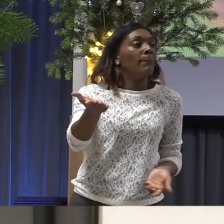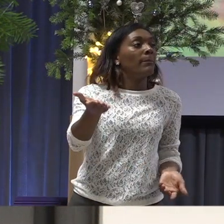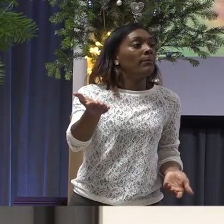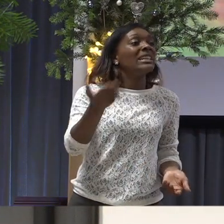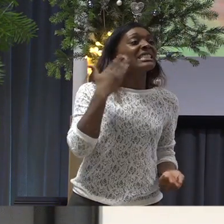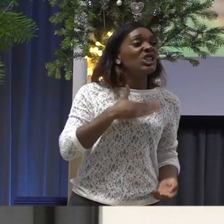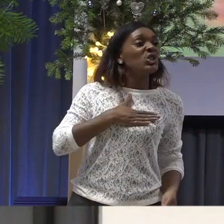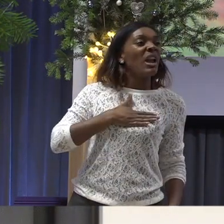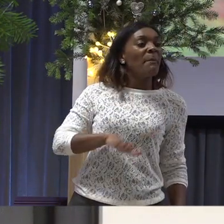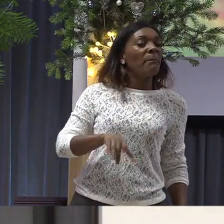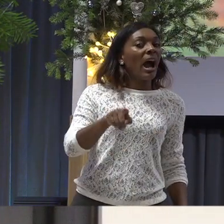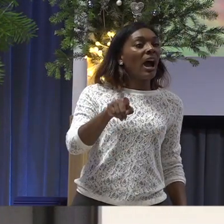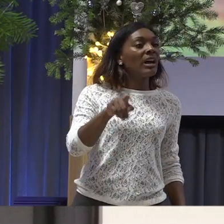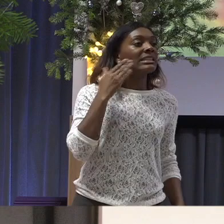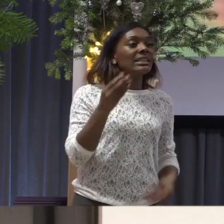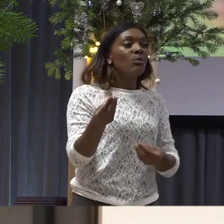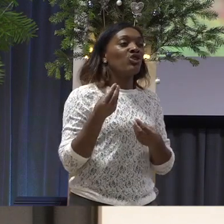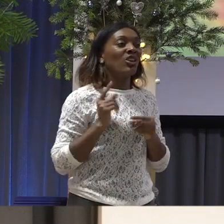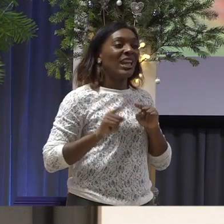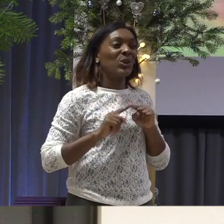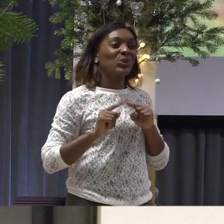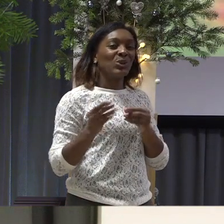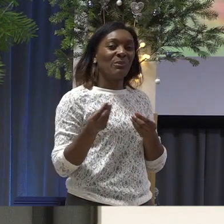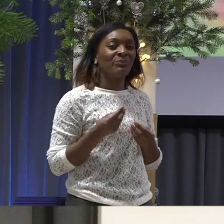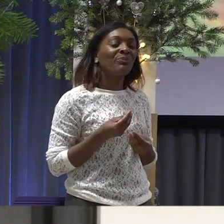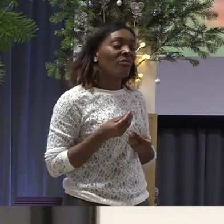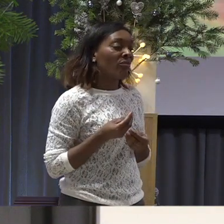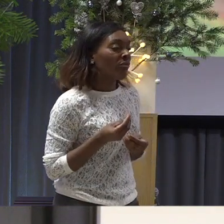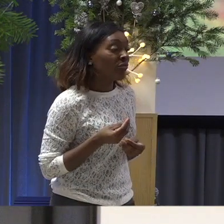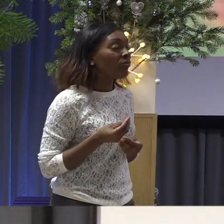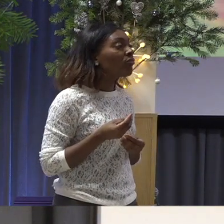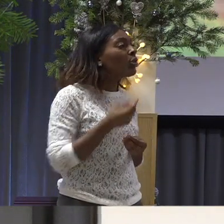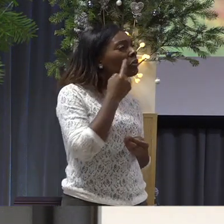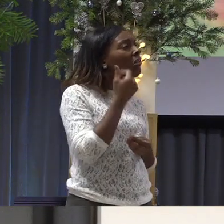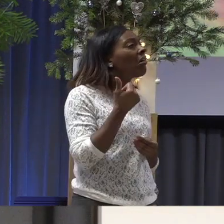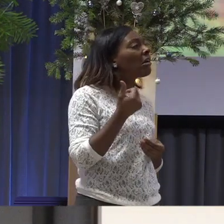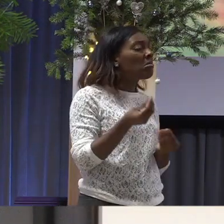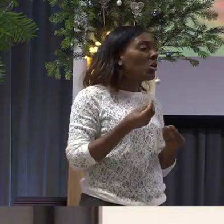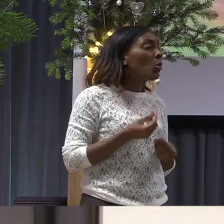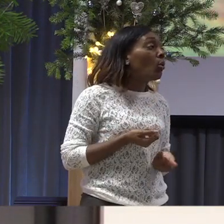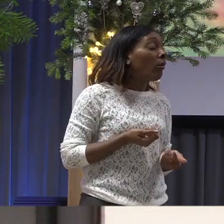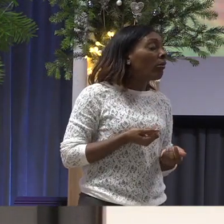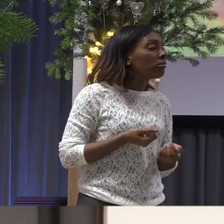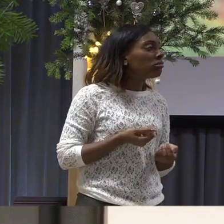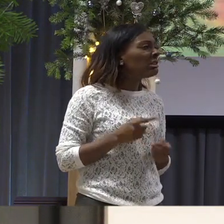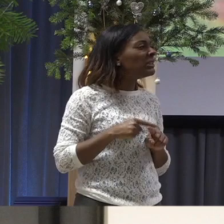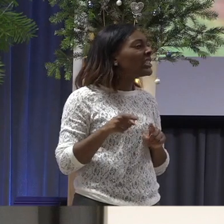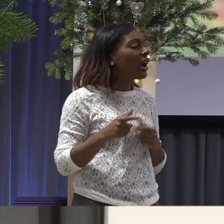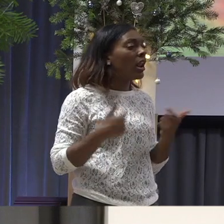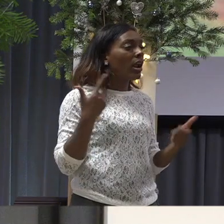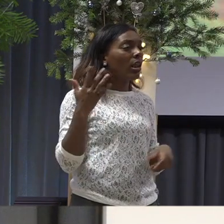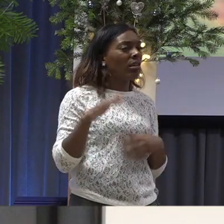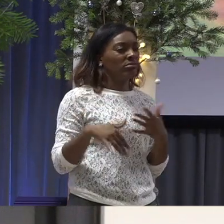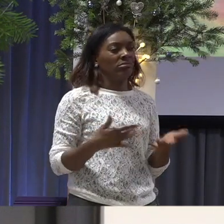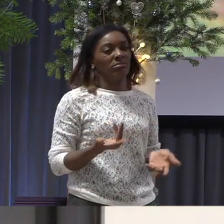n'aime pas Bruno, la chose que Bruno m'accorde, je vais aller dire à Jean-Fils, ah, tu vois, bon, Bruno, de toute façon. Et quand Jean-Fils va essayer d'enquêter, il va voir, attends, mais Bruno lui accorde